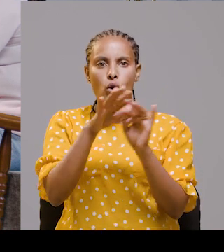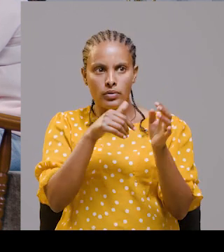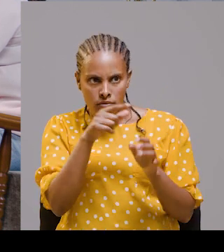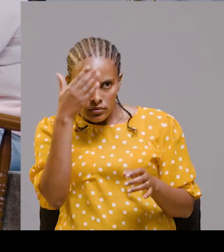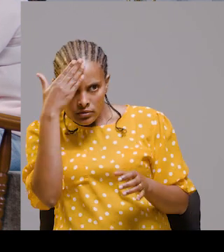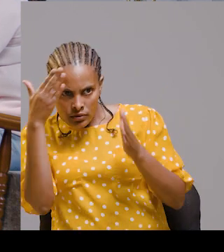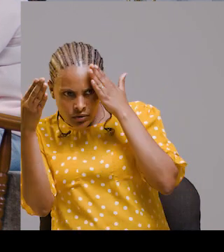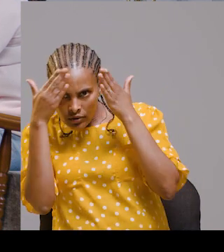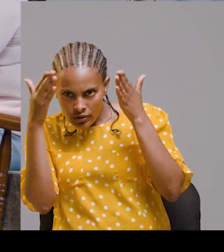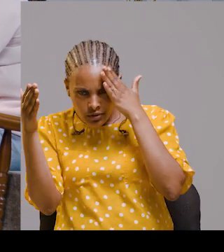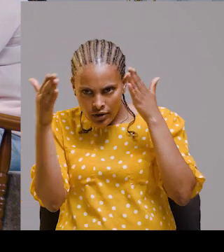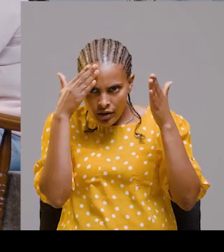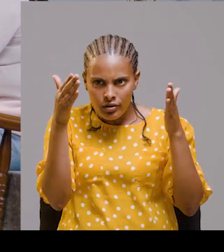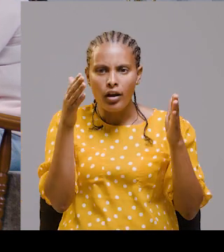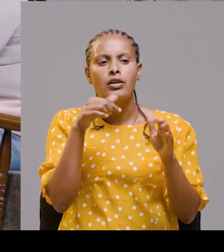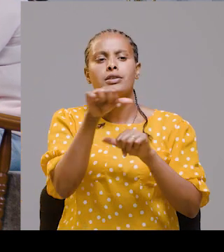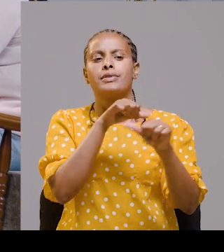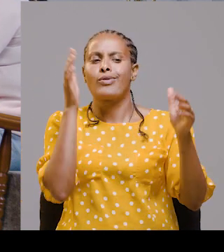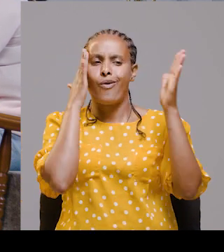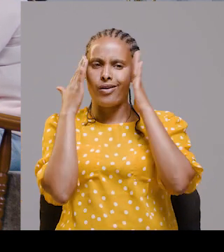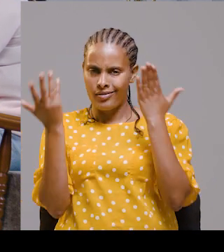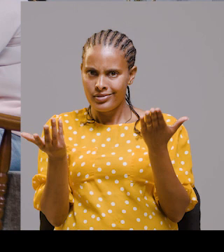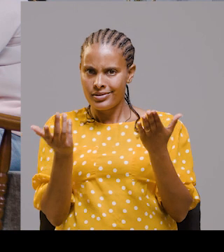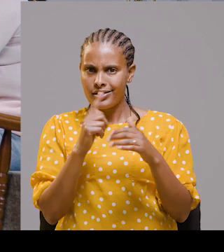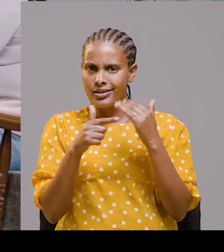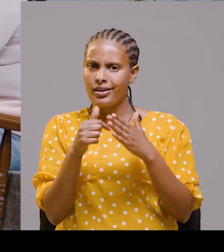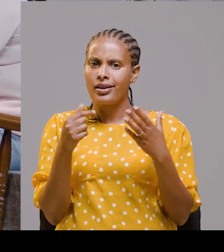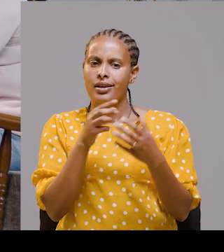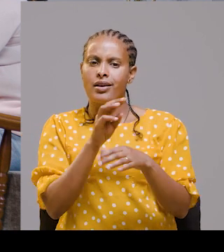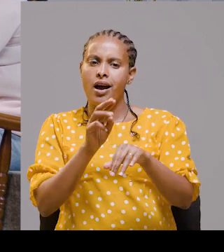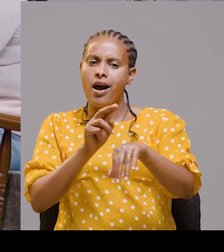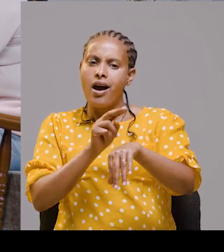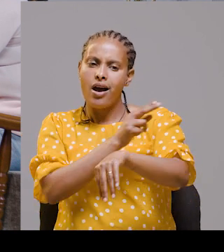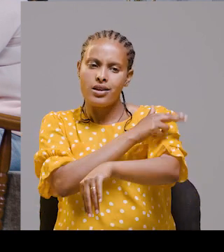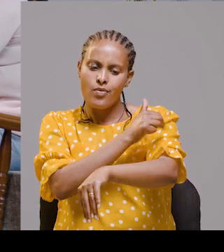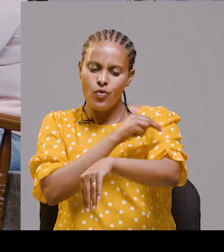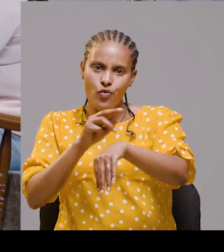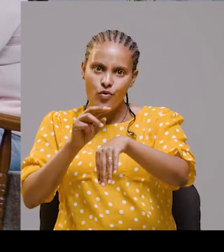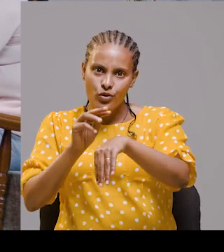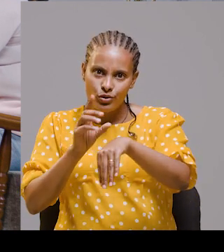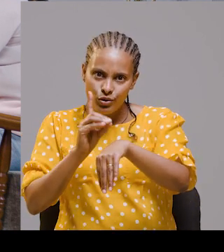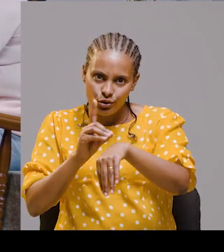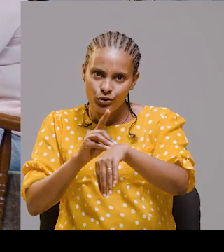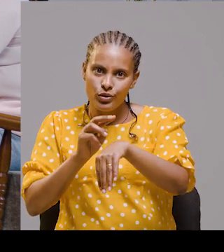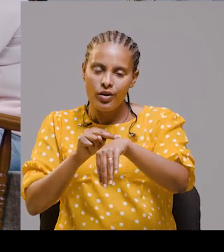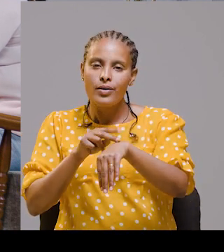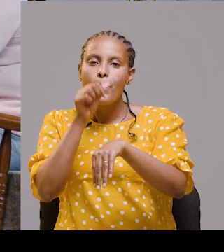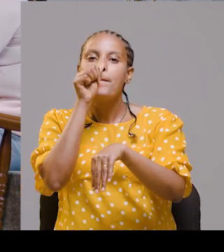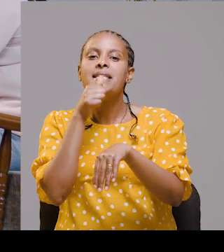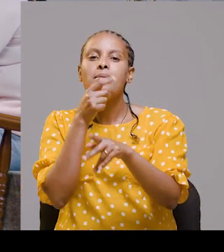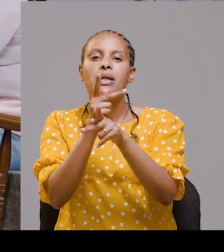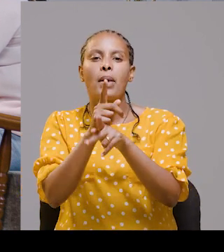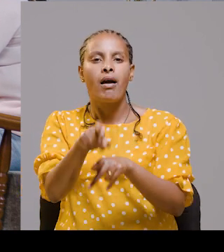ሁሉም ሰው ነው የሚያገው ታካሚው ማኪሙም ሁሉም ሰው ያቃል ስለዚህ የጤና ባለሙያዎች እንዴት ነው ስለ ኮንፊደንሻሊቲ